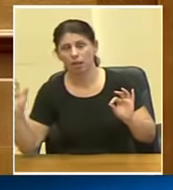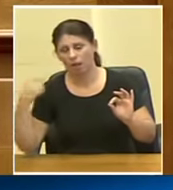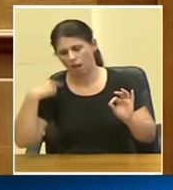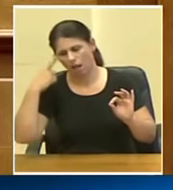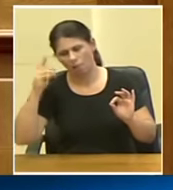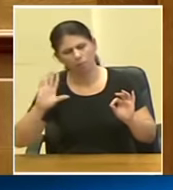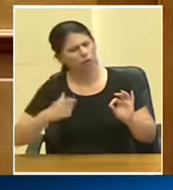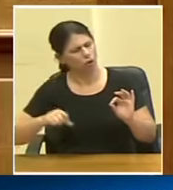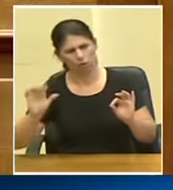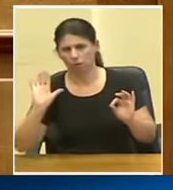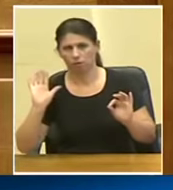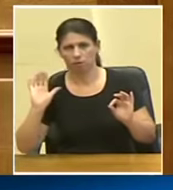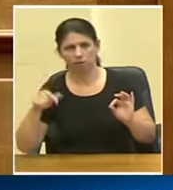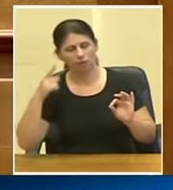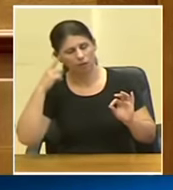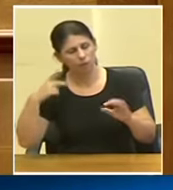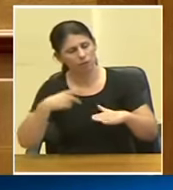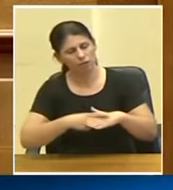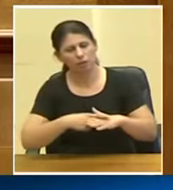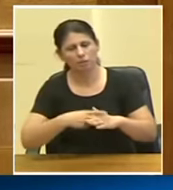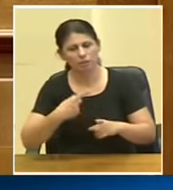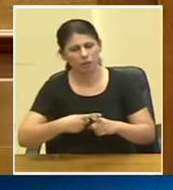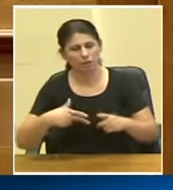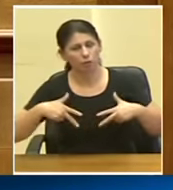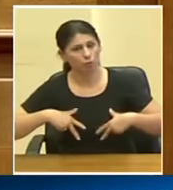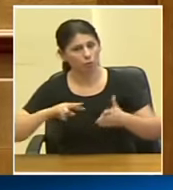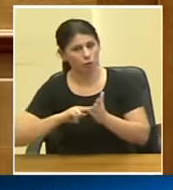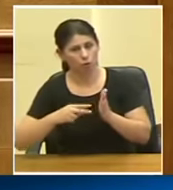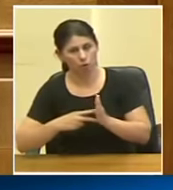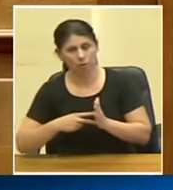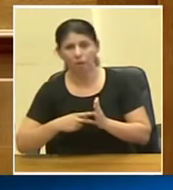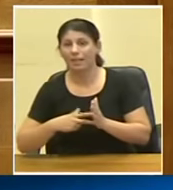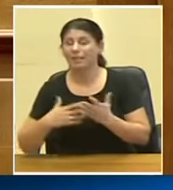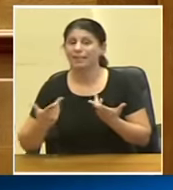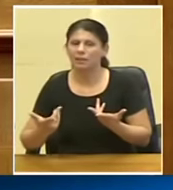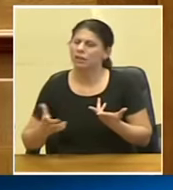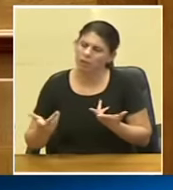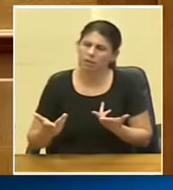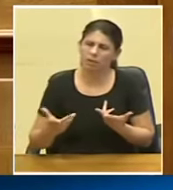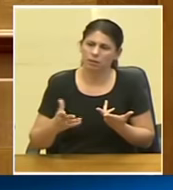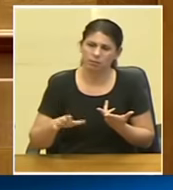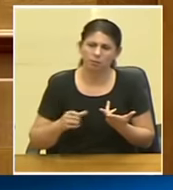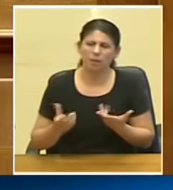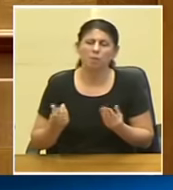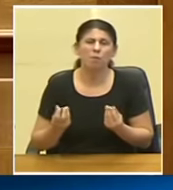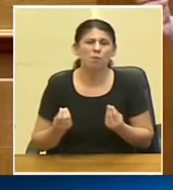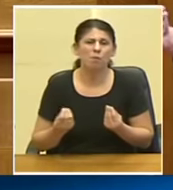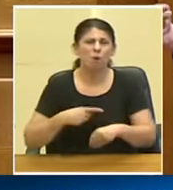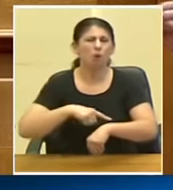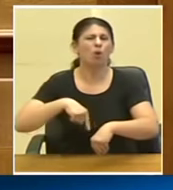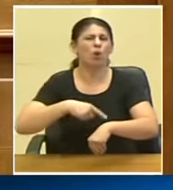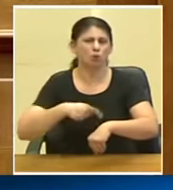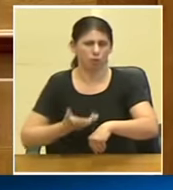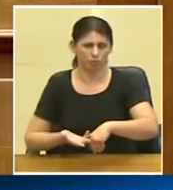μας είναι όχι. Και είναι και άποψη της Τράπεζας Ελλάδας και του Υπουργείου Οικονομικών. Γιατί παίρνει πάρα πολύ χρόνο